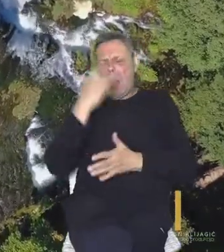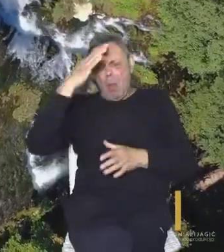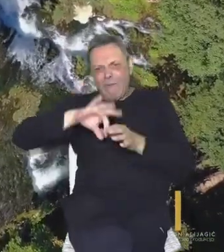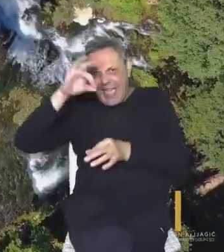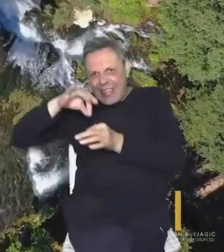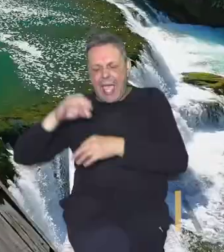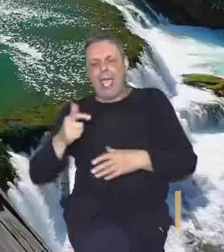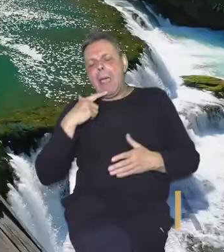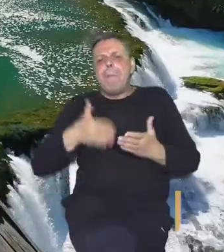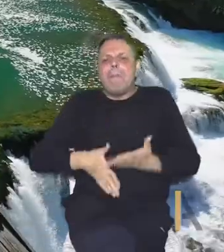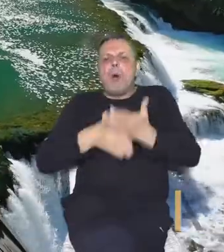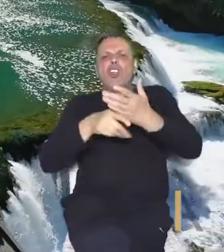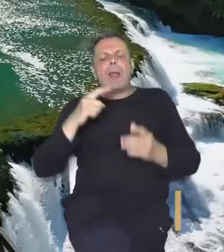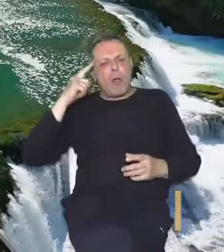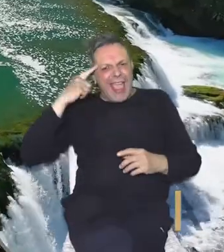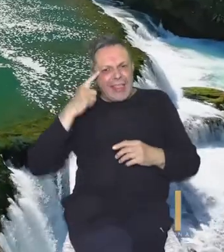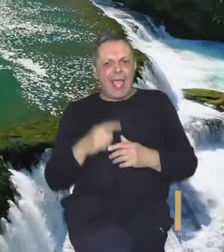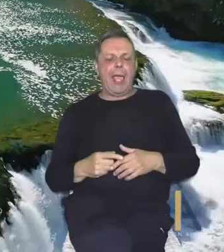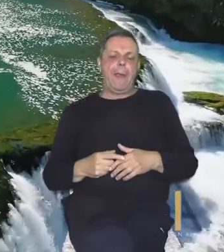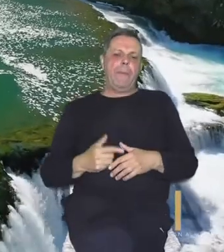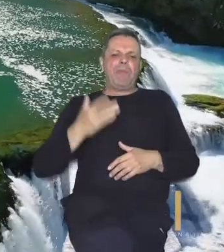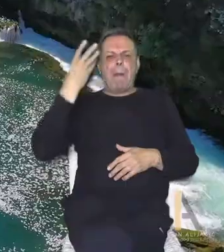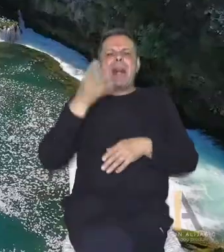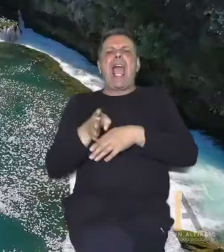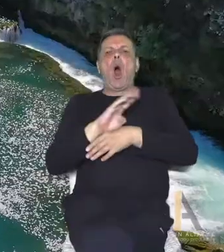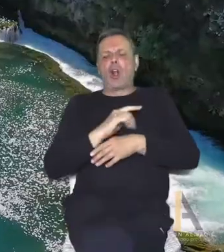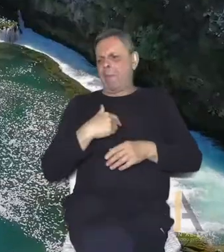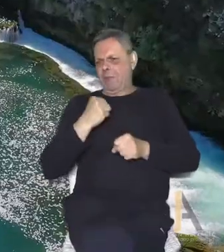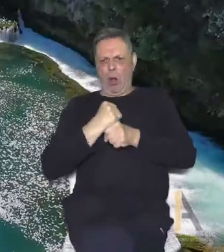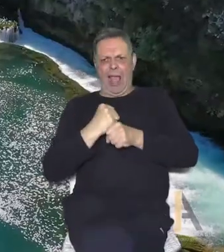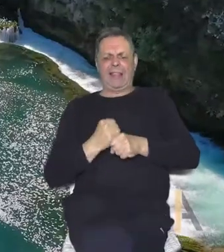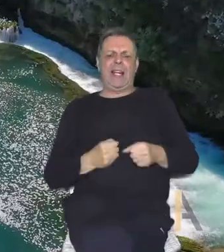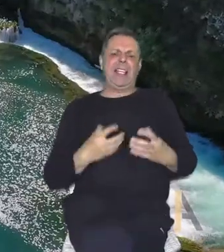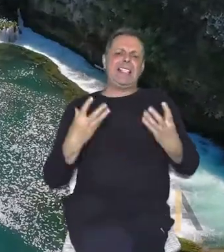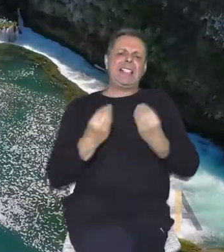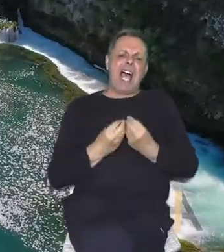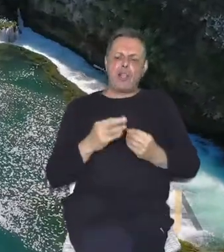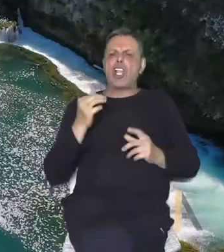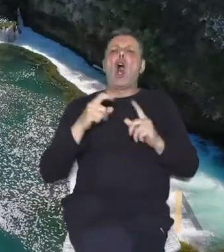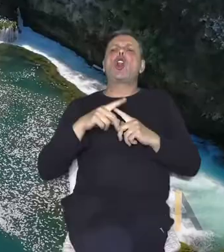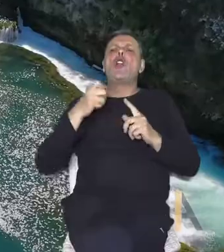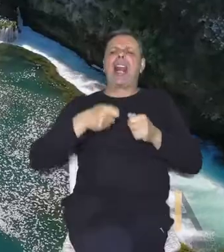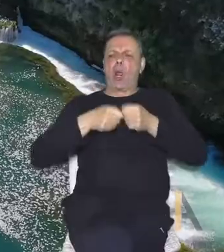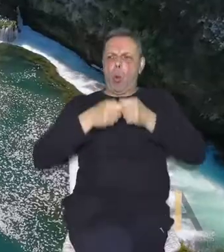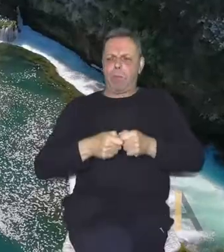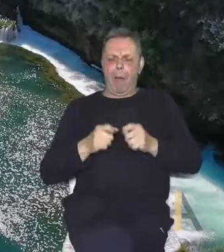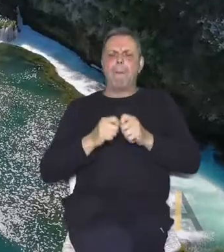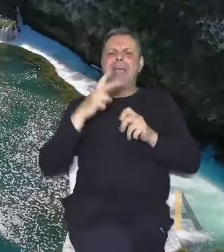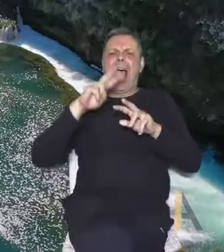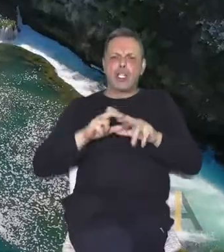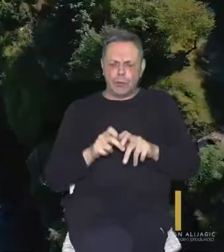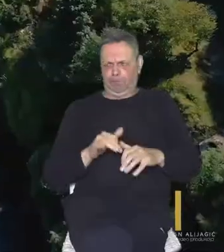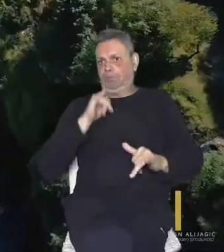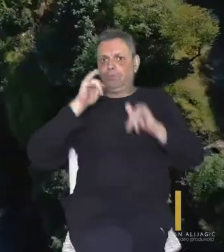nove ideje. Mi smo, potičemo te ideje. Prije pandemije smo radili zajedno sa Rotary klubom iz Bihaća